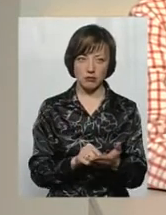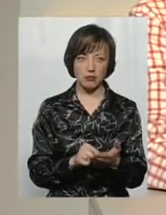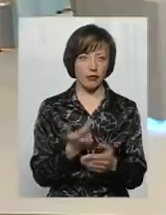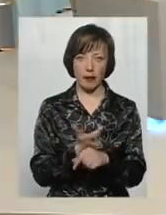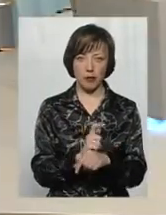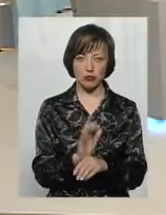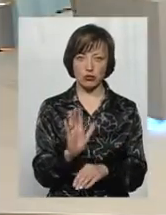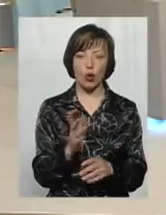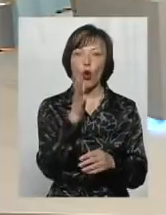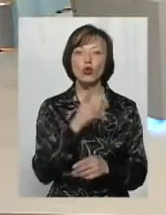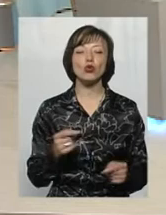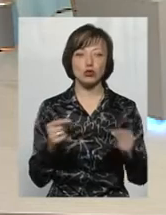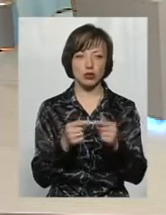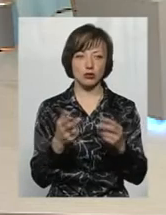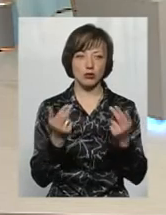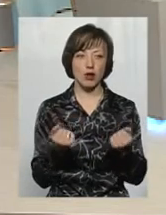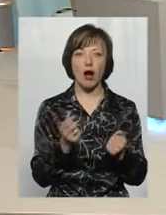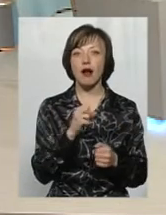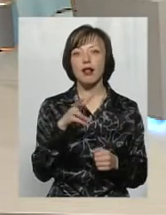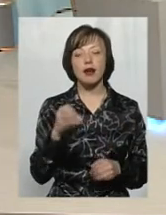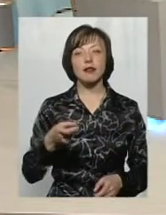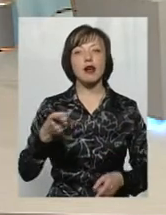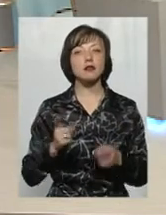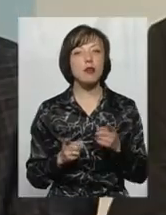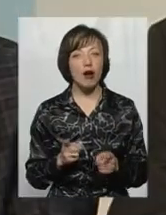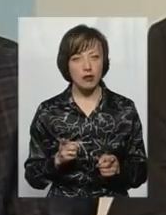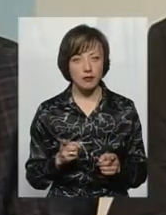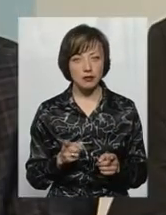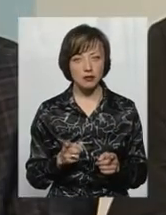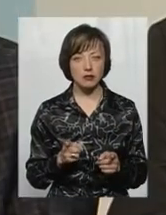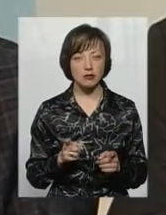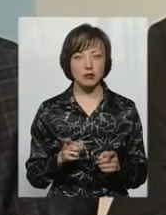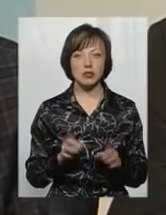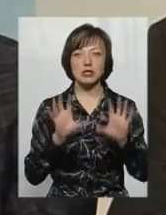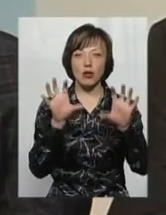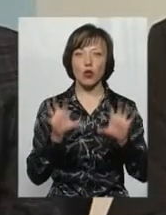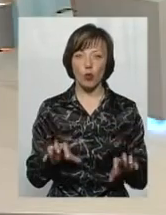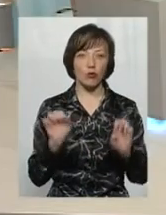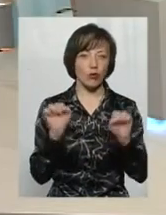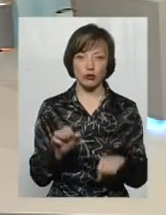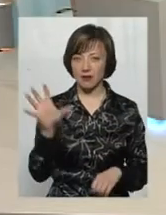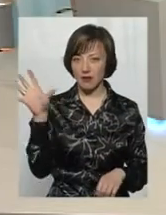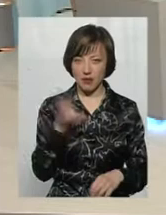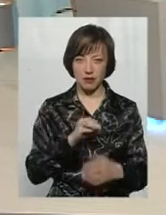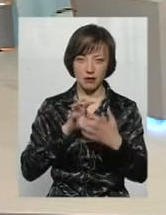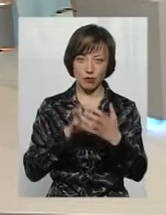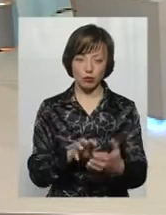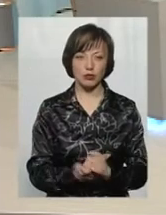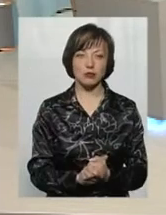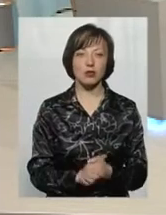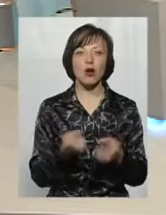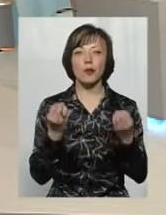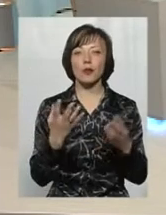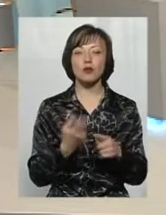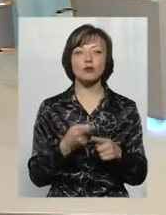більш. Одночасно. Одночасно. Так. Ну, але насправді, якби... За законом може їхати весь автобус. Так, просто що... Це